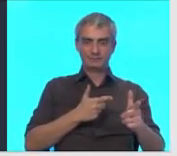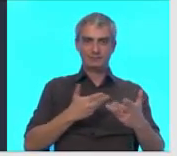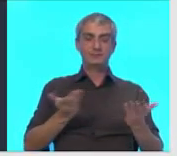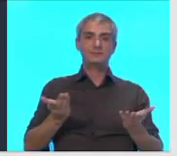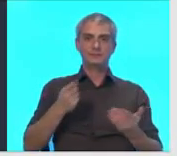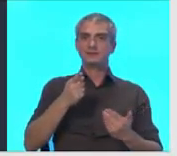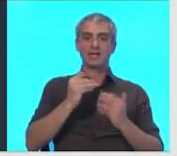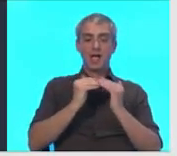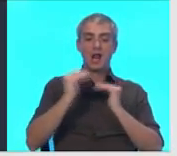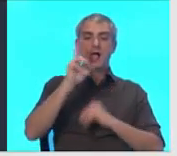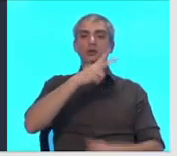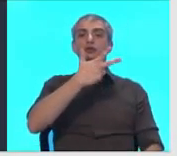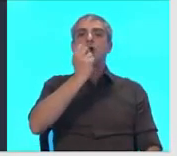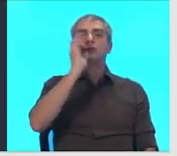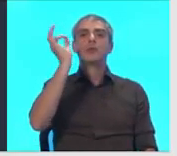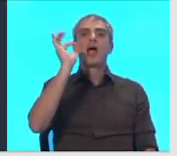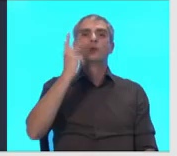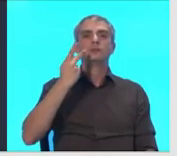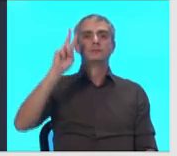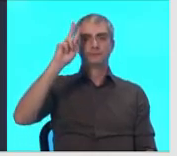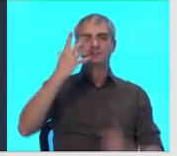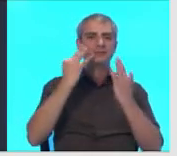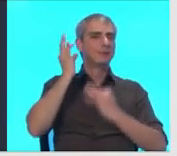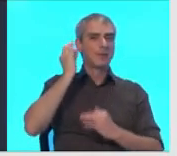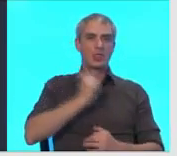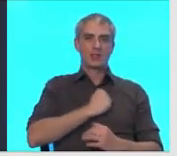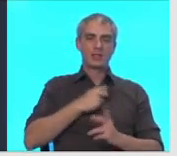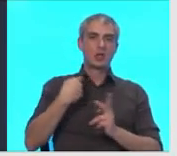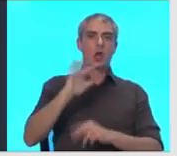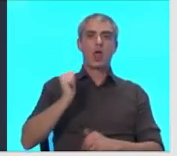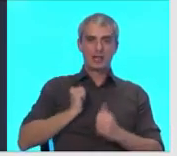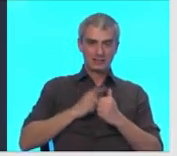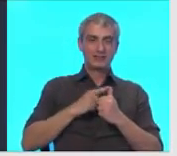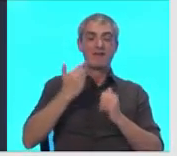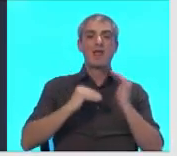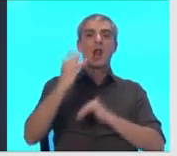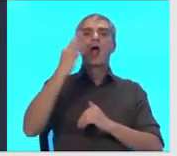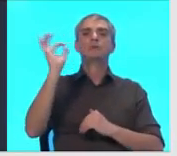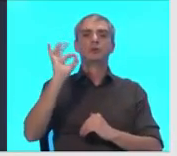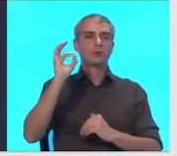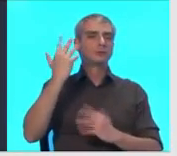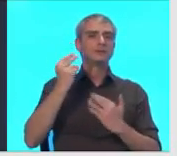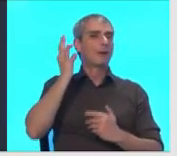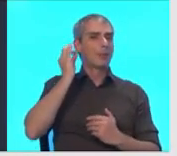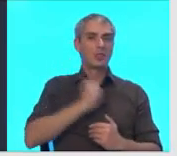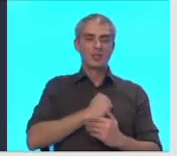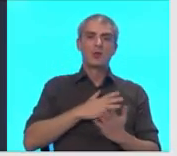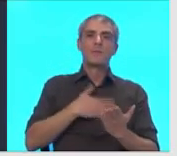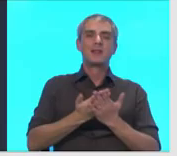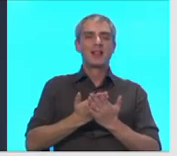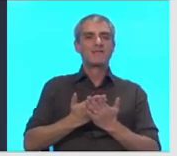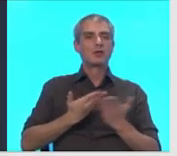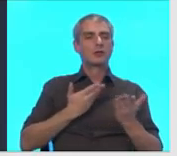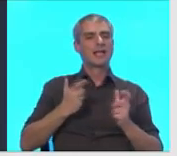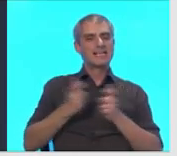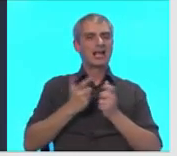עלייה של 300% במספר הדתיות שמתגייסות לצבא, ועלייה של 50% במספר הדתיות שמתנדבות ליחידות